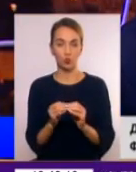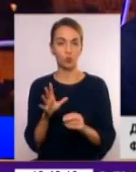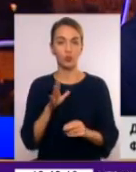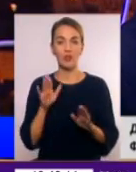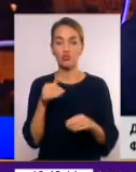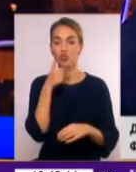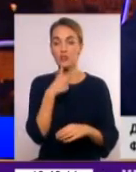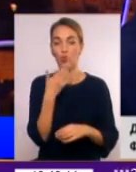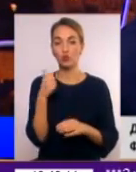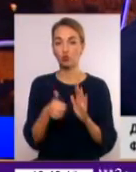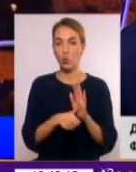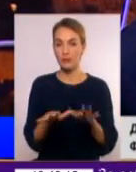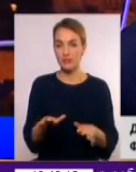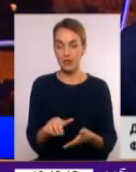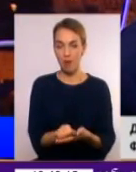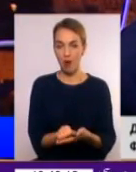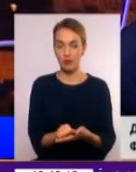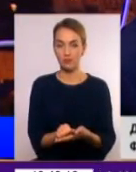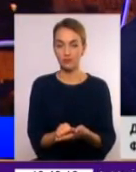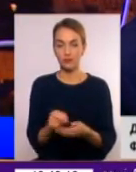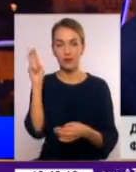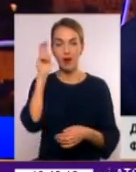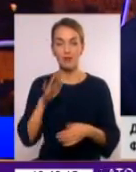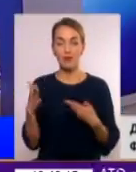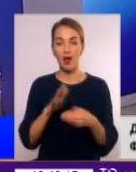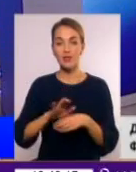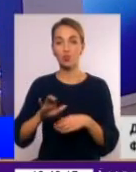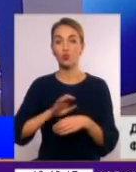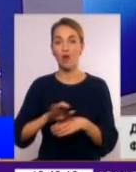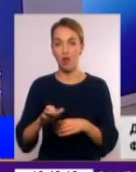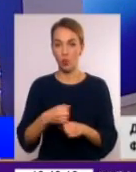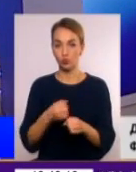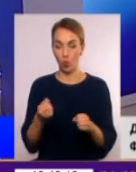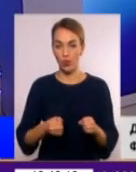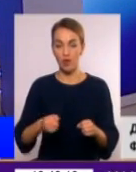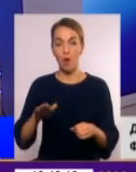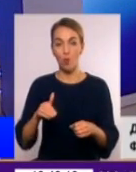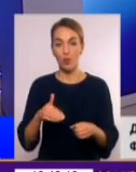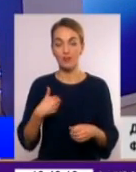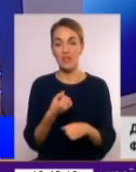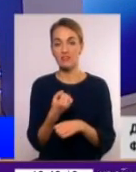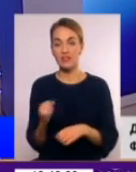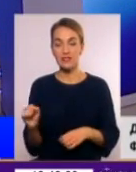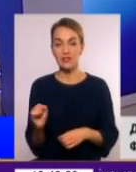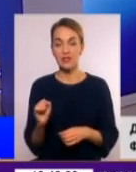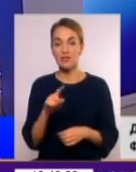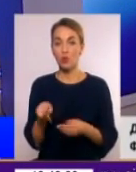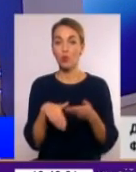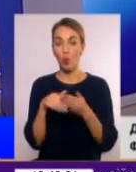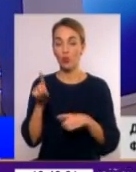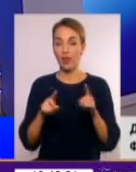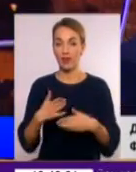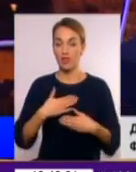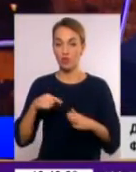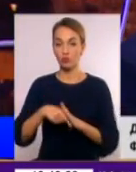навіть часи, коли там шосте місце займала країна, яка експортувала, скажімо, озброєння, потім нас витіснили, в тому числі за допомогою деяких